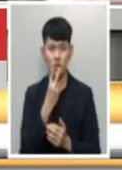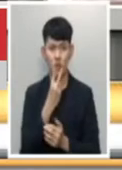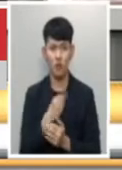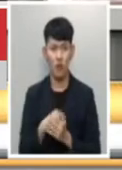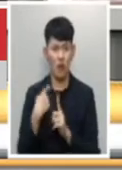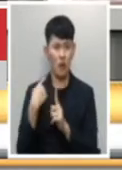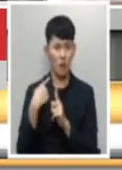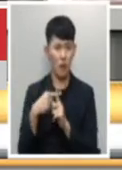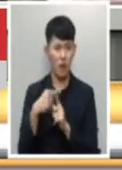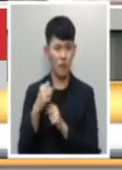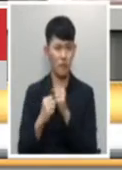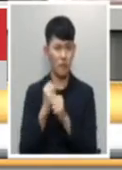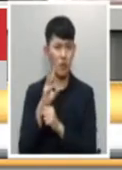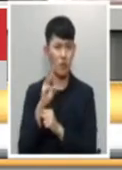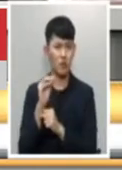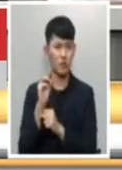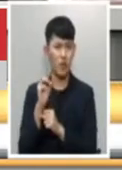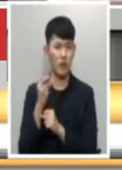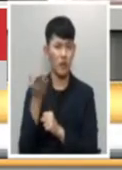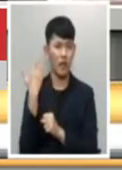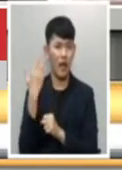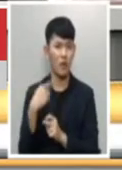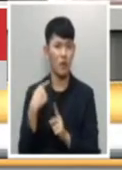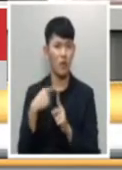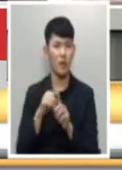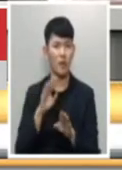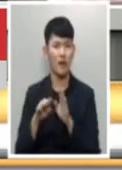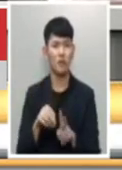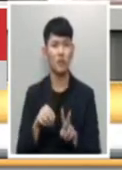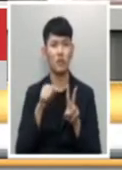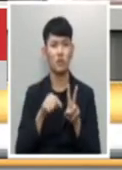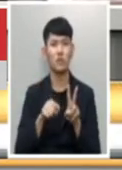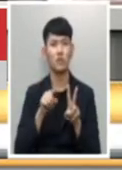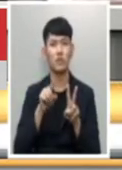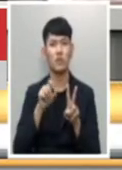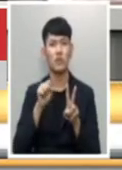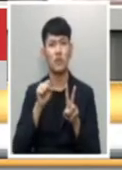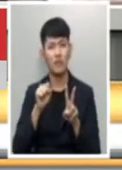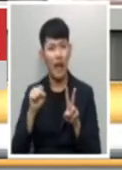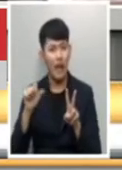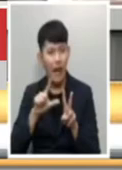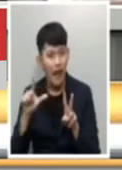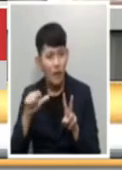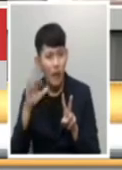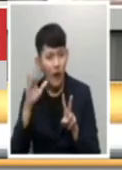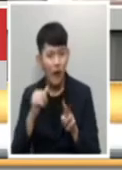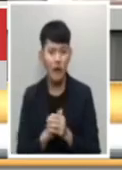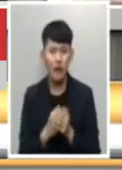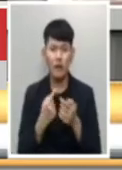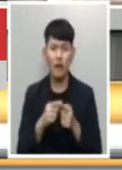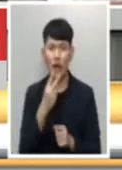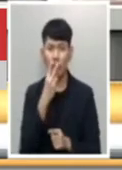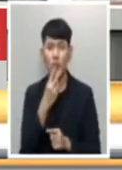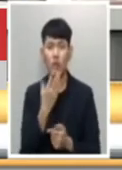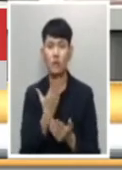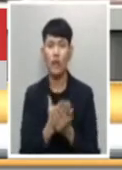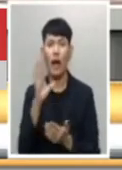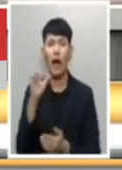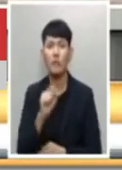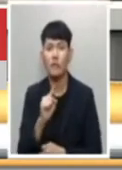ประมาณ 200,000 ล้านบาทงบประมาณทั้งหมดนี้เป็นเงินภาษีของพี่น้องประชาชนคนไทยทั้งประเ